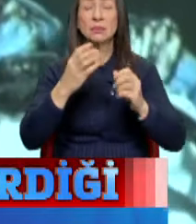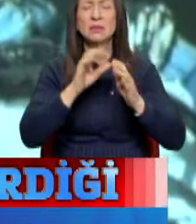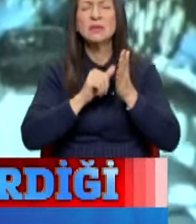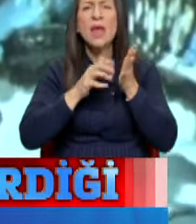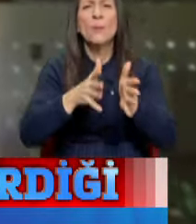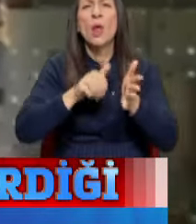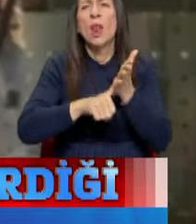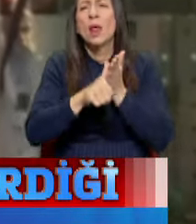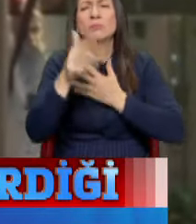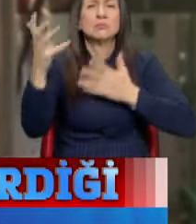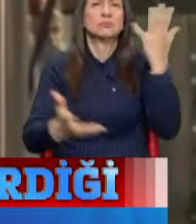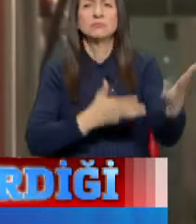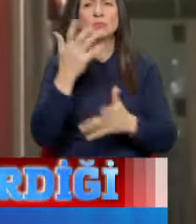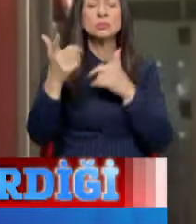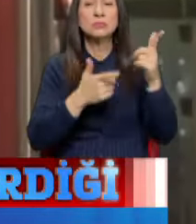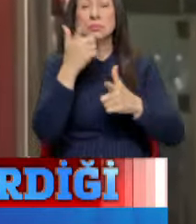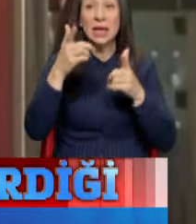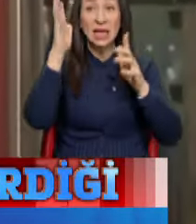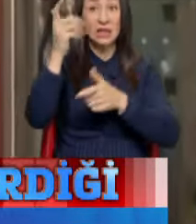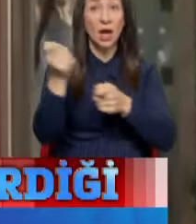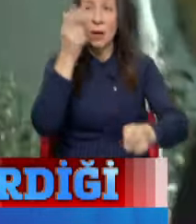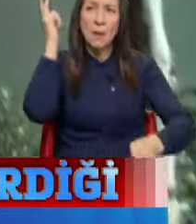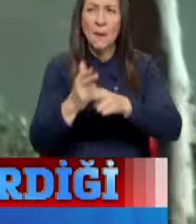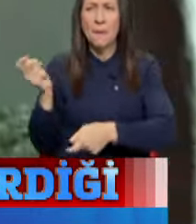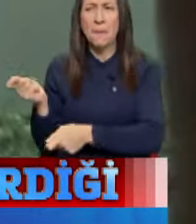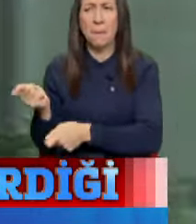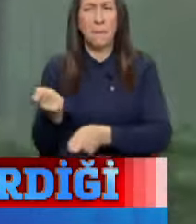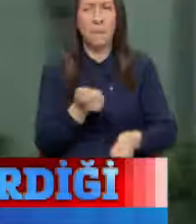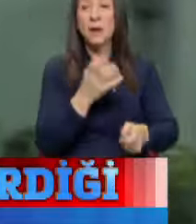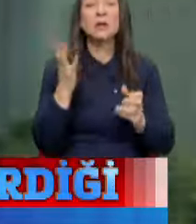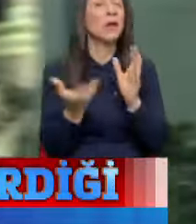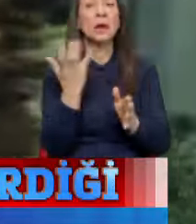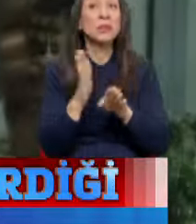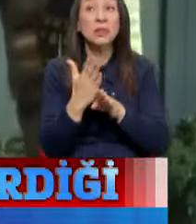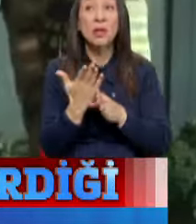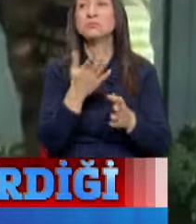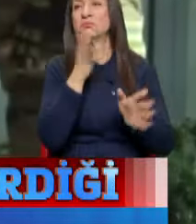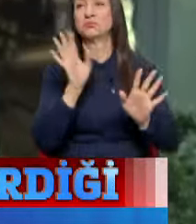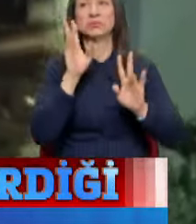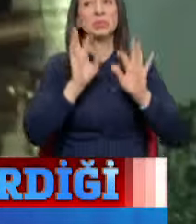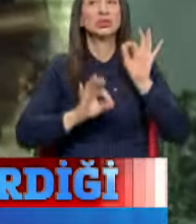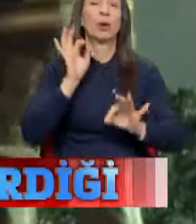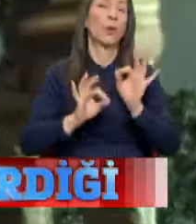alevler cep telefonu kamerasına yansıdı itfaye ekiplerinin hızla söndürdüğü yangının çıkış sebebi inceleniyor